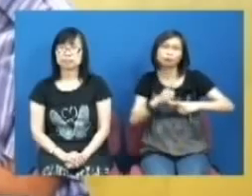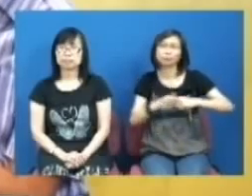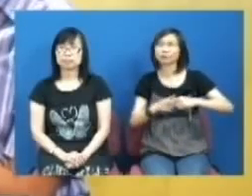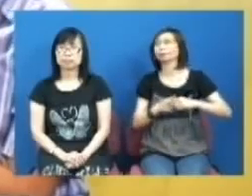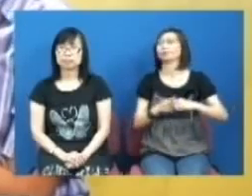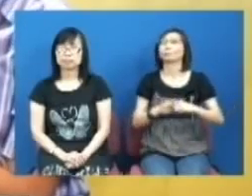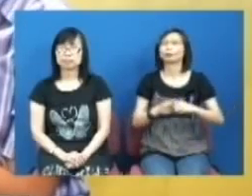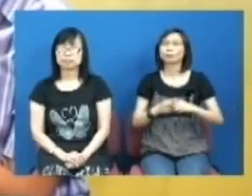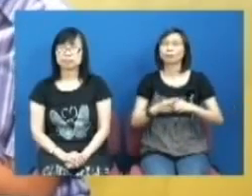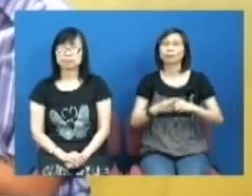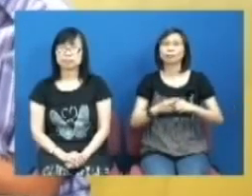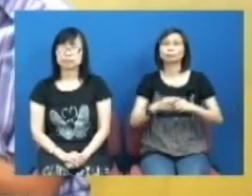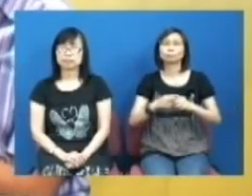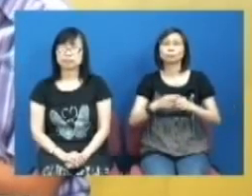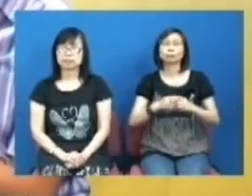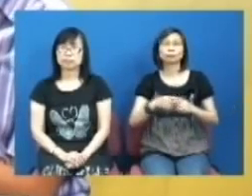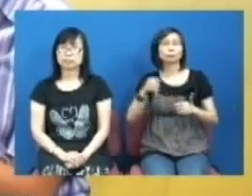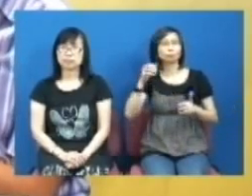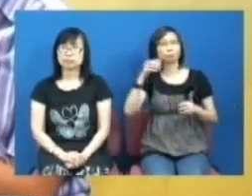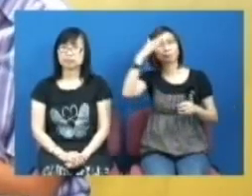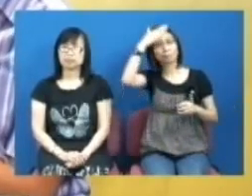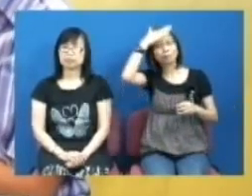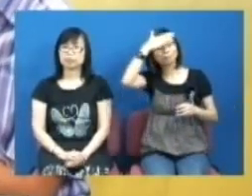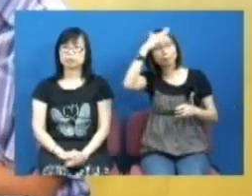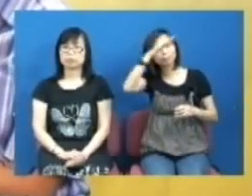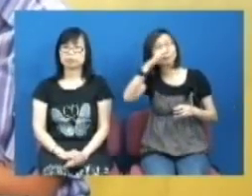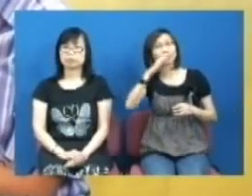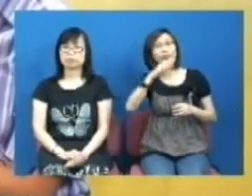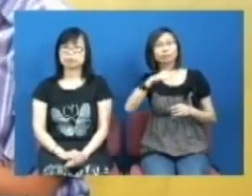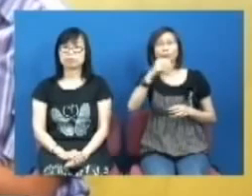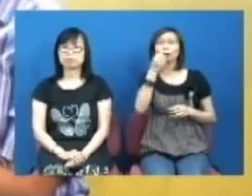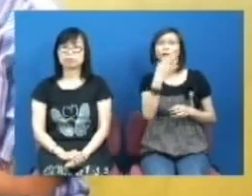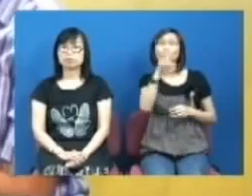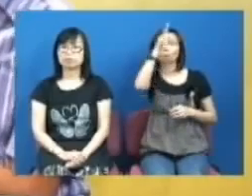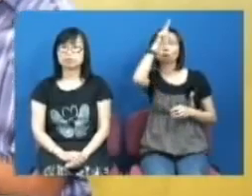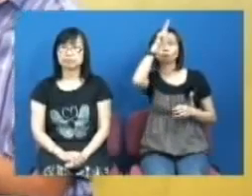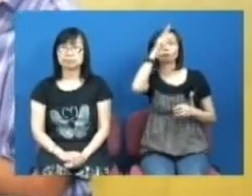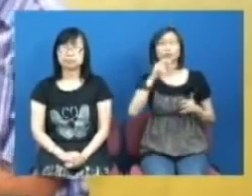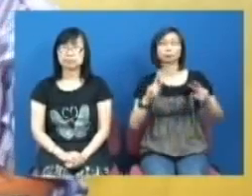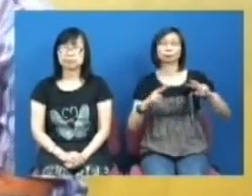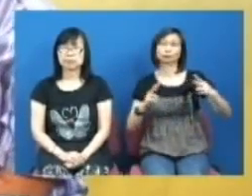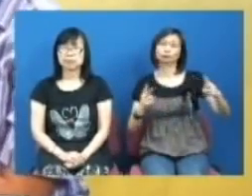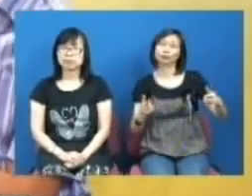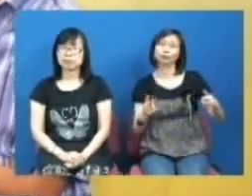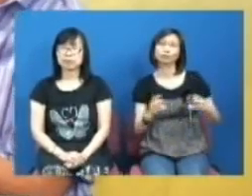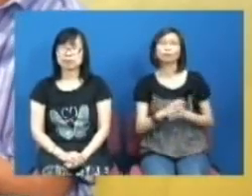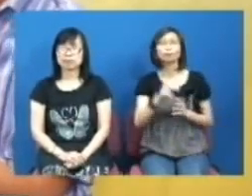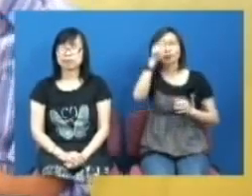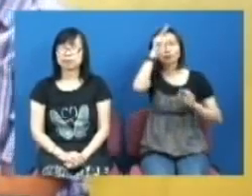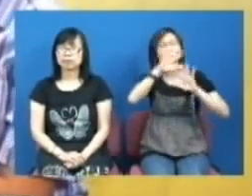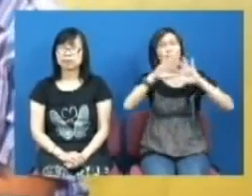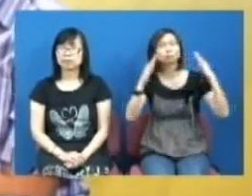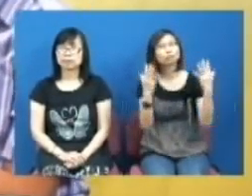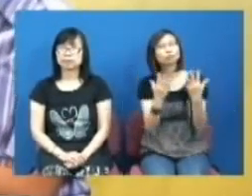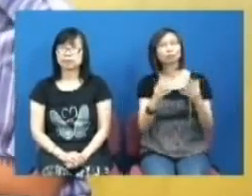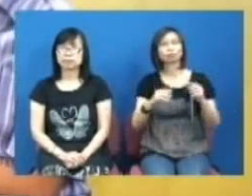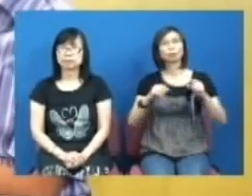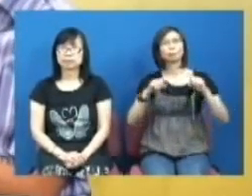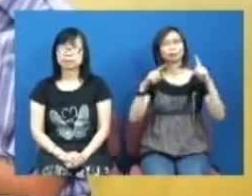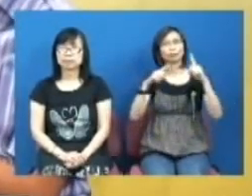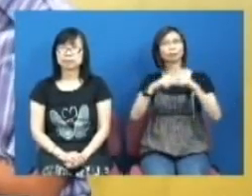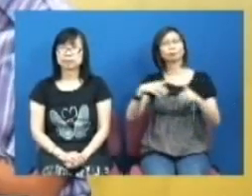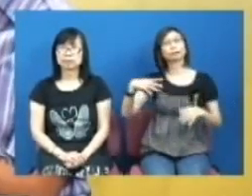怎樣去梳理整個香港的政治發展、或者甚至是社會運動、政黨發展、民主化這些這